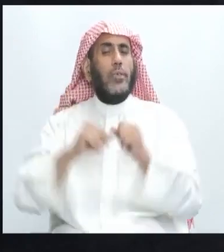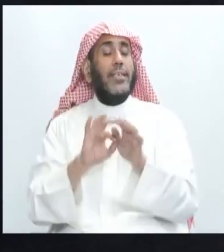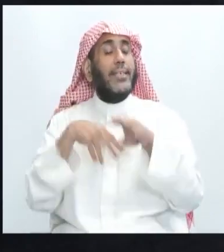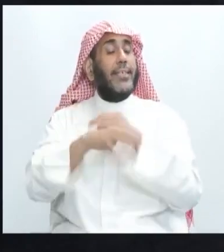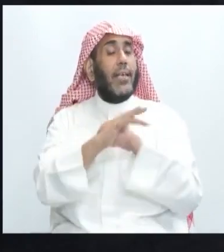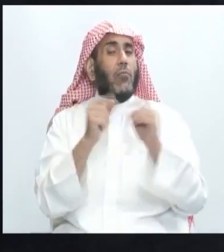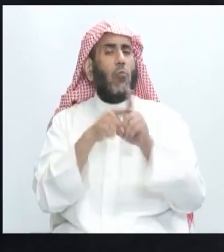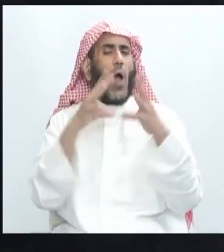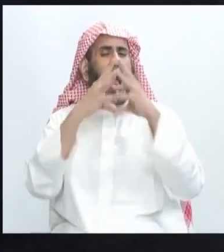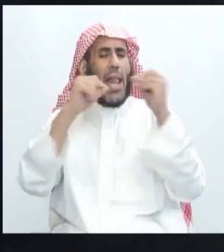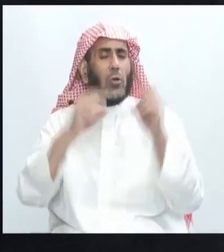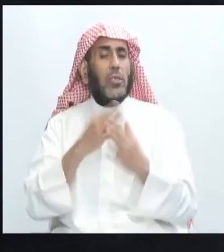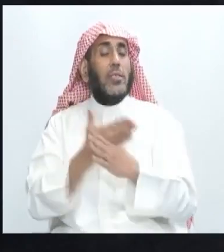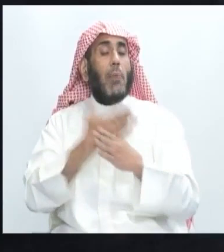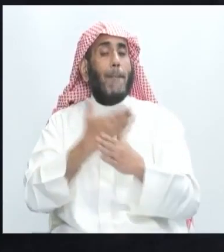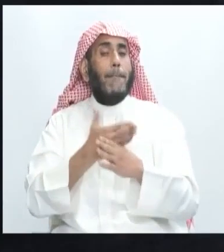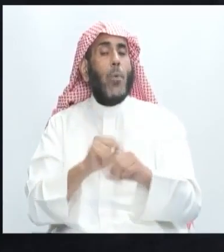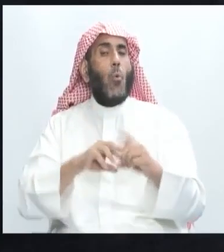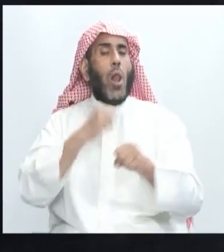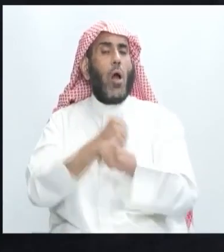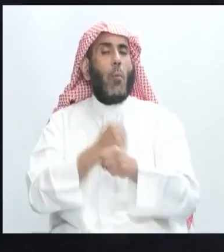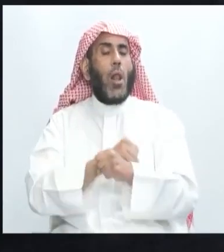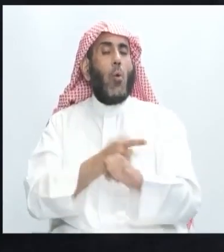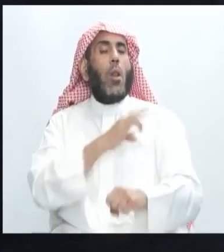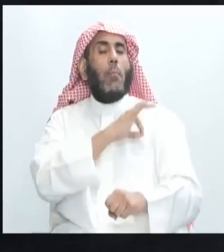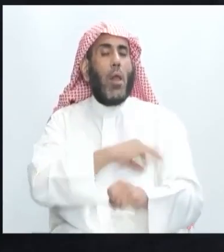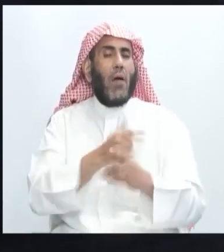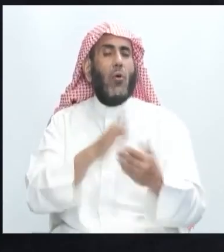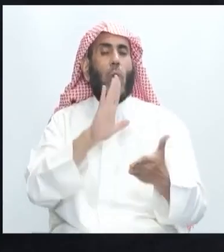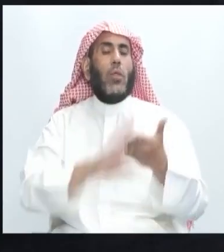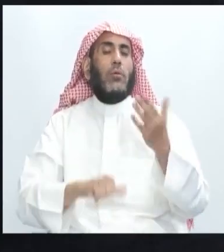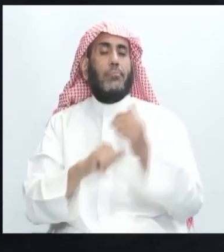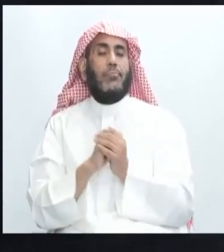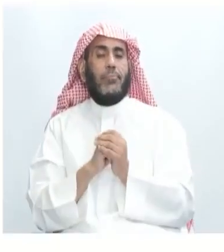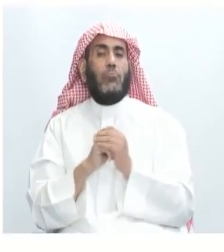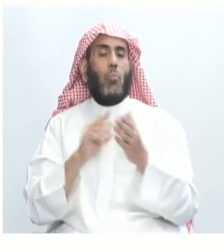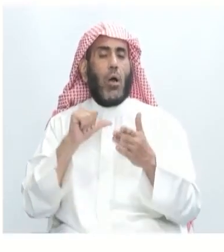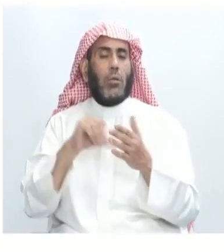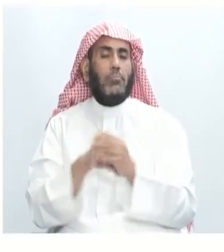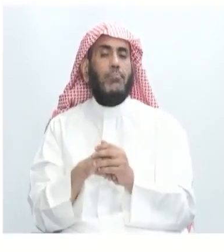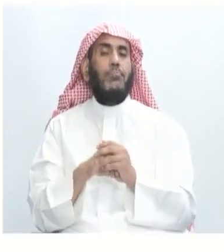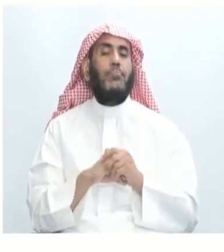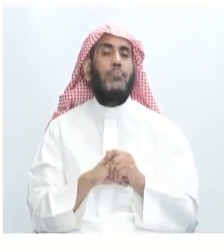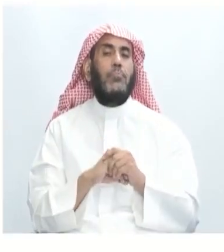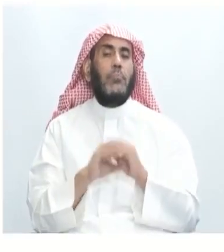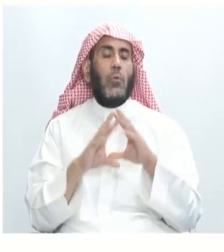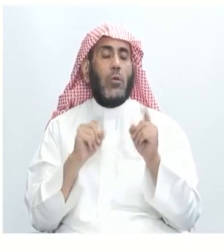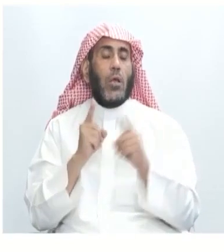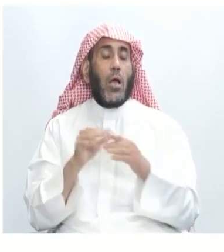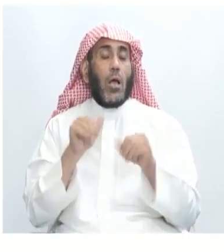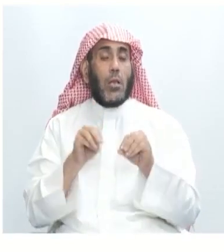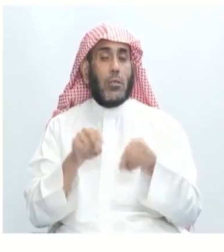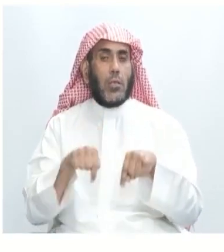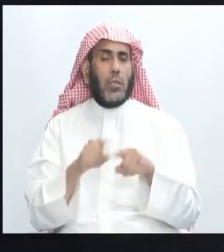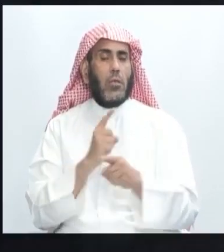وعرف حلل واشرح الاسباب والعوامل وايضا المنافع والاضرار المنافع والاضرار هنا سنتحدث